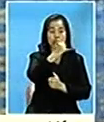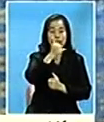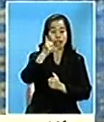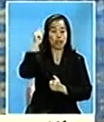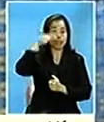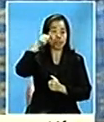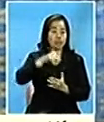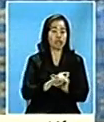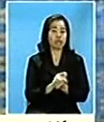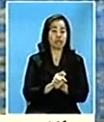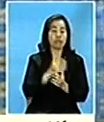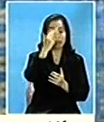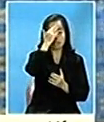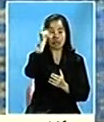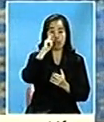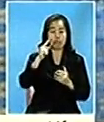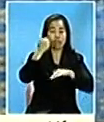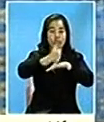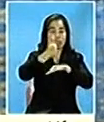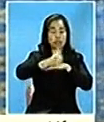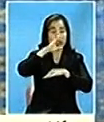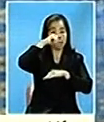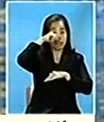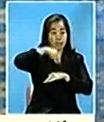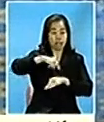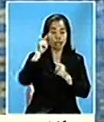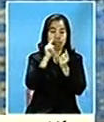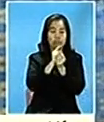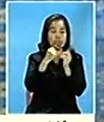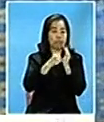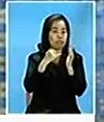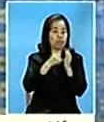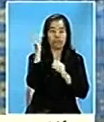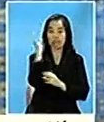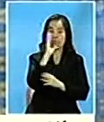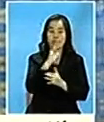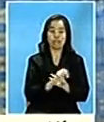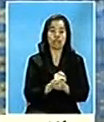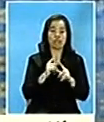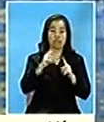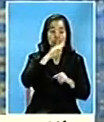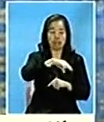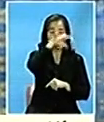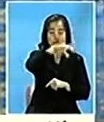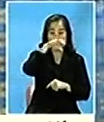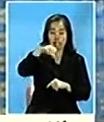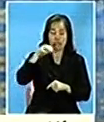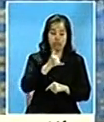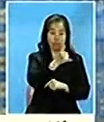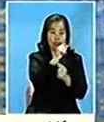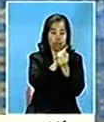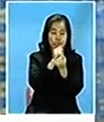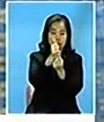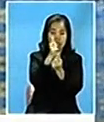รัฐมนตรีไทยนั้นเข้าพบไม่ใช่ง่ายแต่ถ้าองค์กรหลักๆเข้าไปพบหรือผู้ใหญ่เข้าไปพ